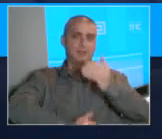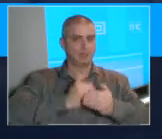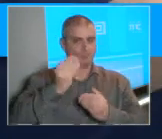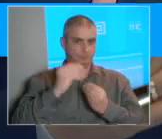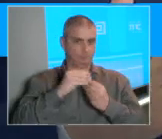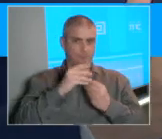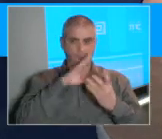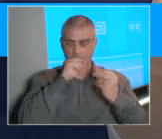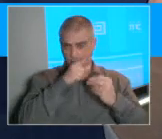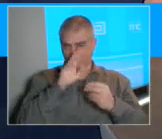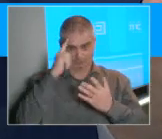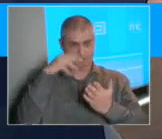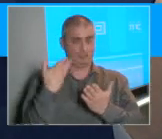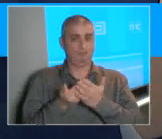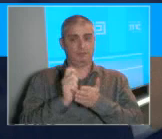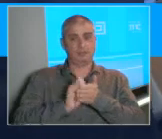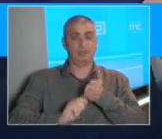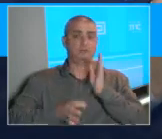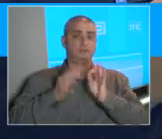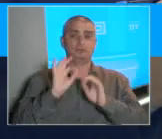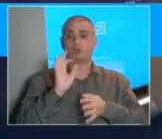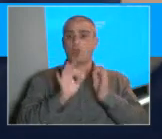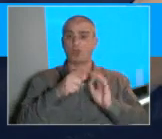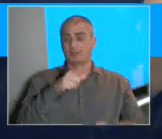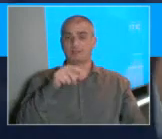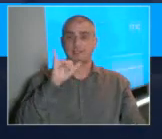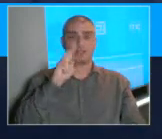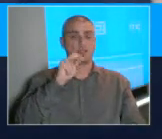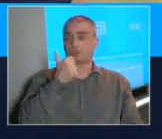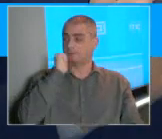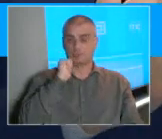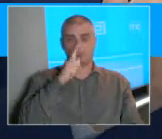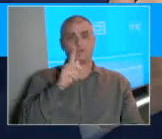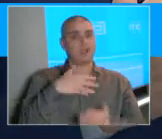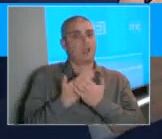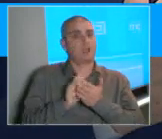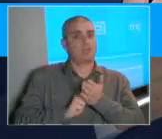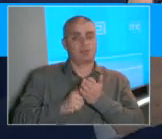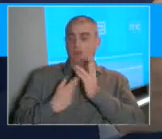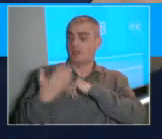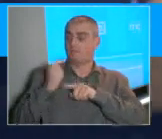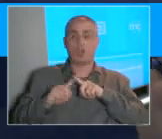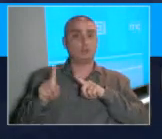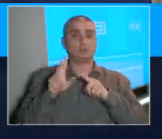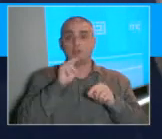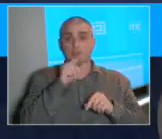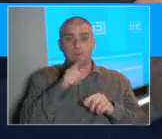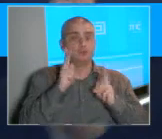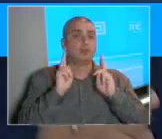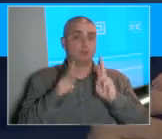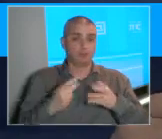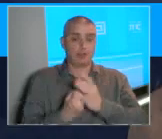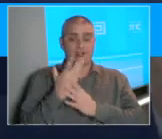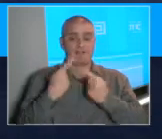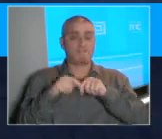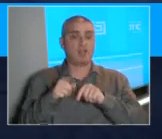קדימה, כי דיברנו על חוות הדעת המשפטית של עורך הדין ינון מאתמול, וחוות המשפטית מלפני חודש, שמדברת על כך שניתן